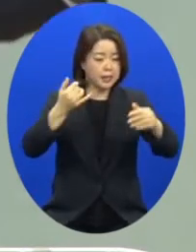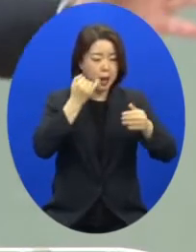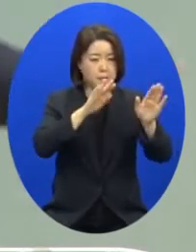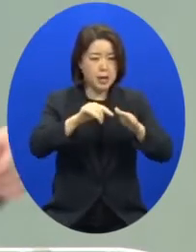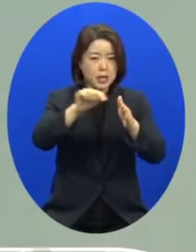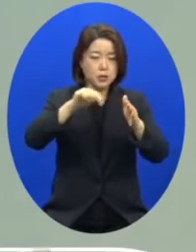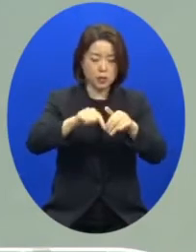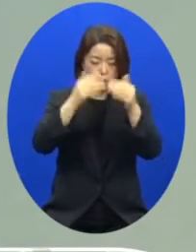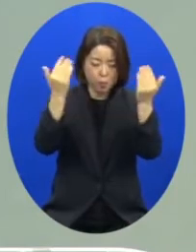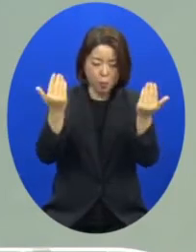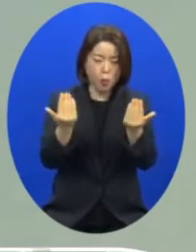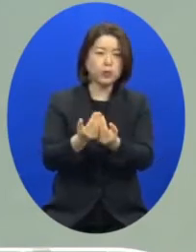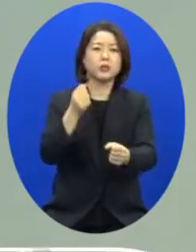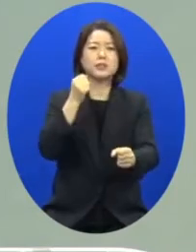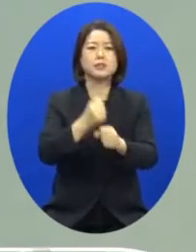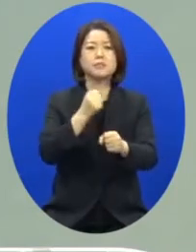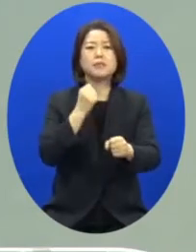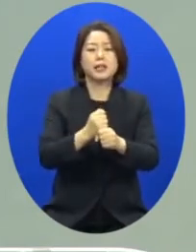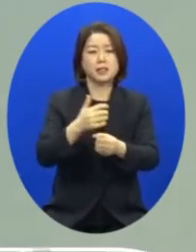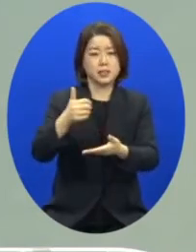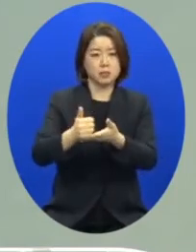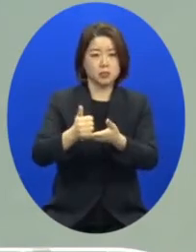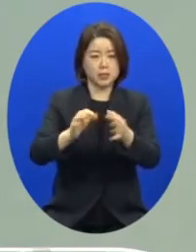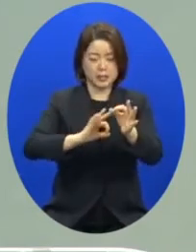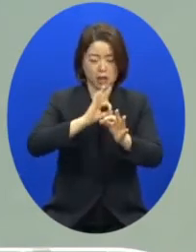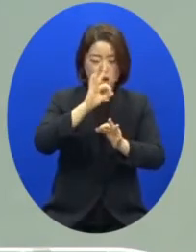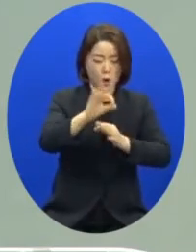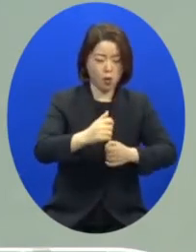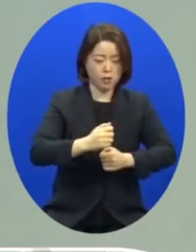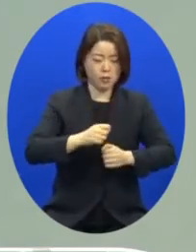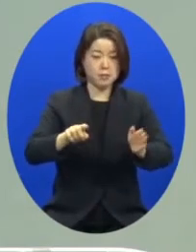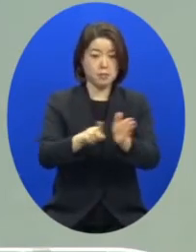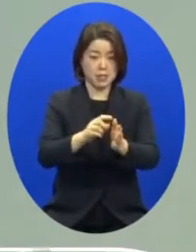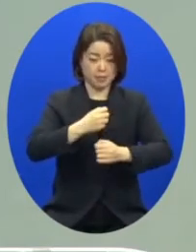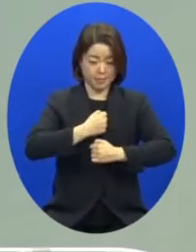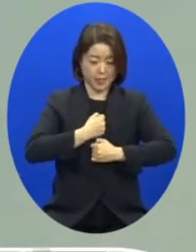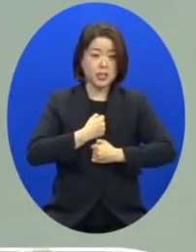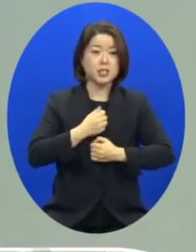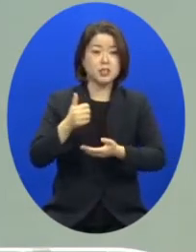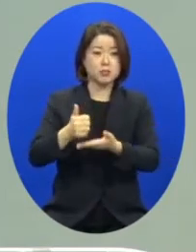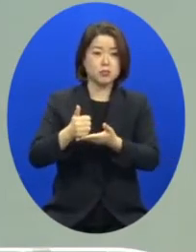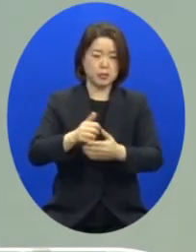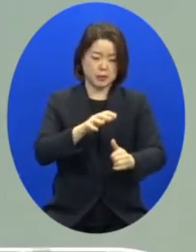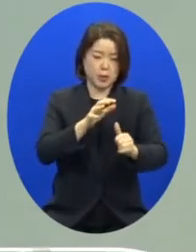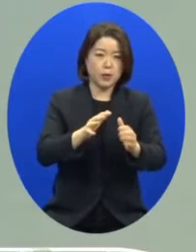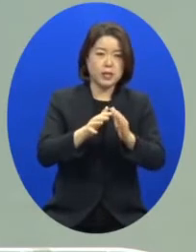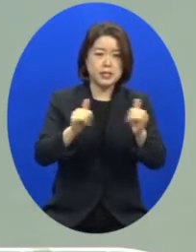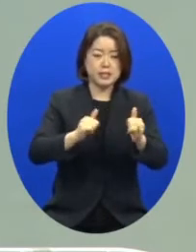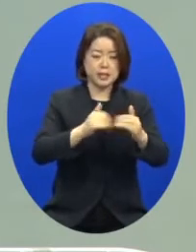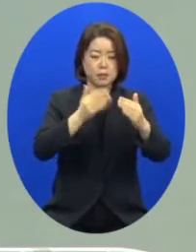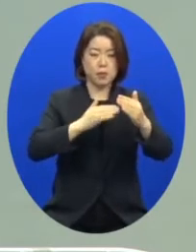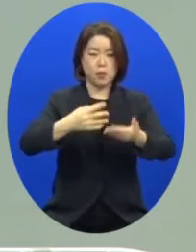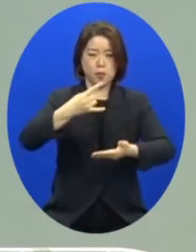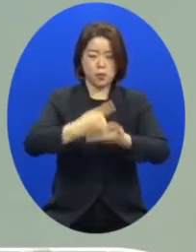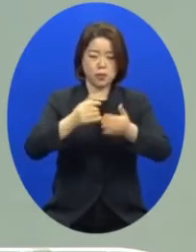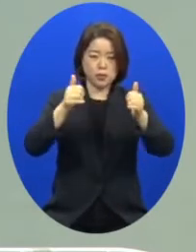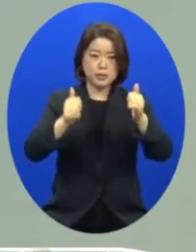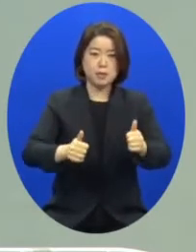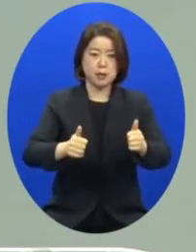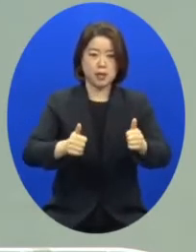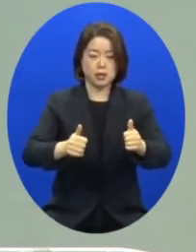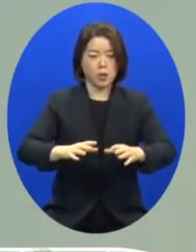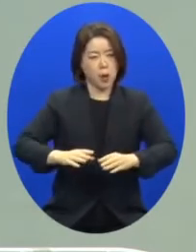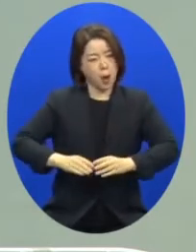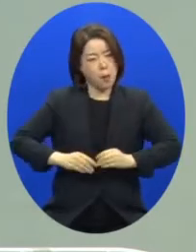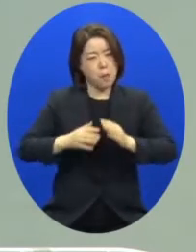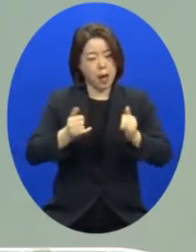것을 지으신 분 임 영원히 신의를 지키시는 분이 심 억눌린 사람을 위해 공의로 재판 하시는 분 임 굶주린